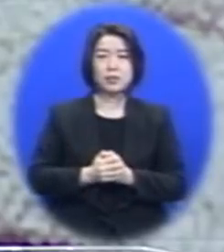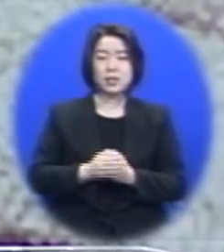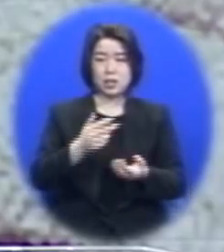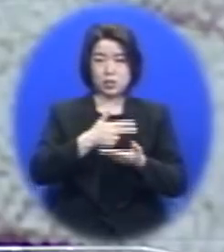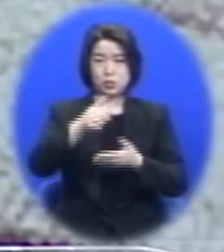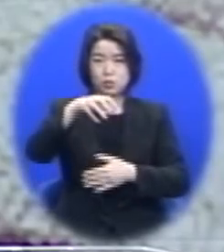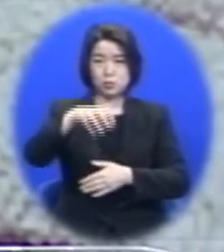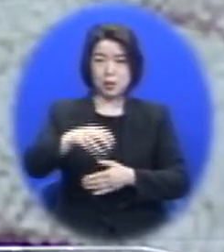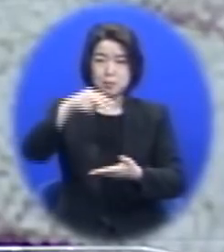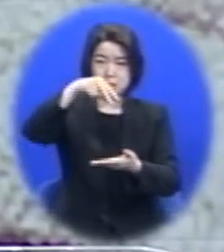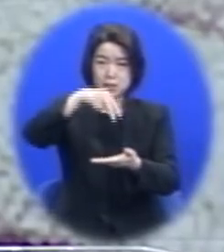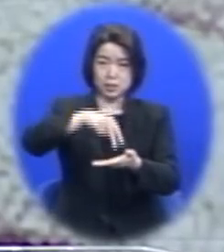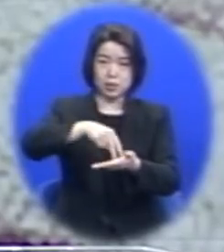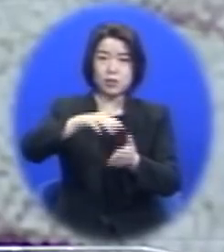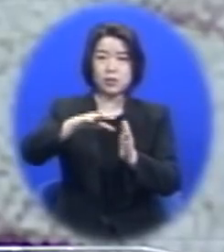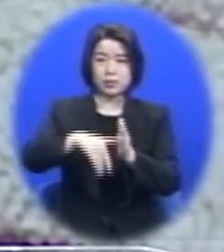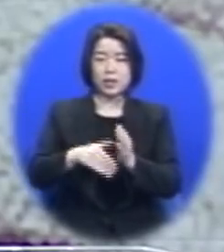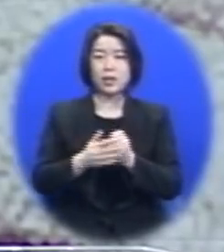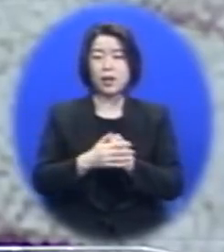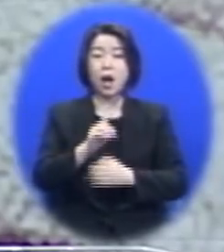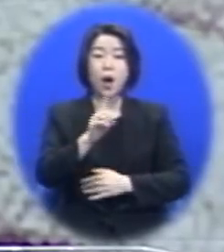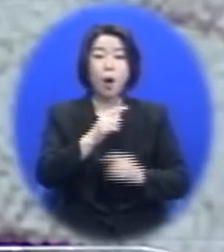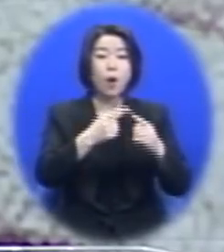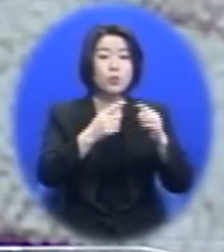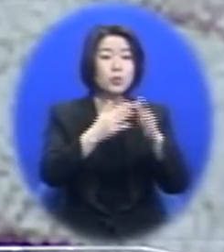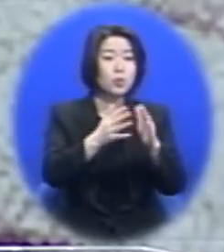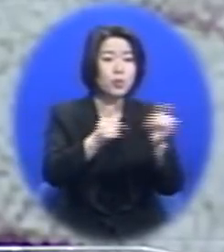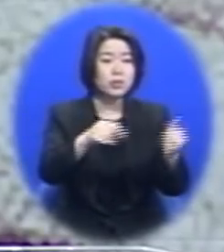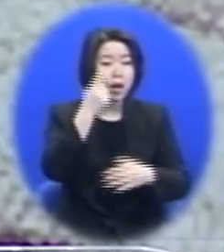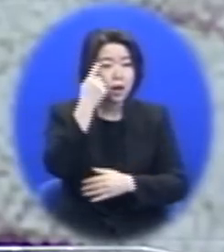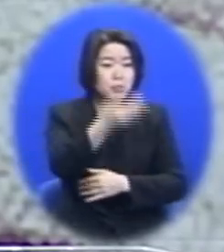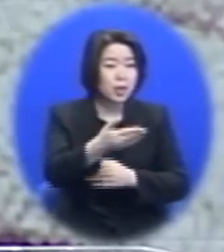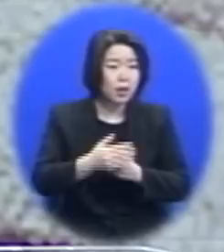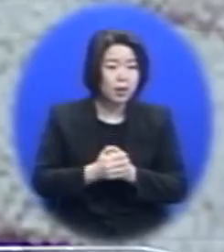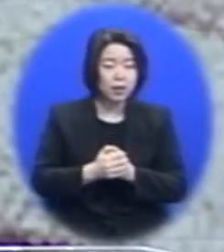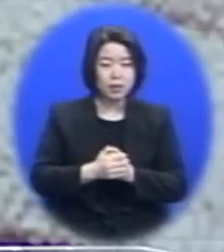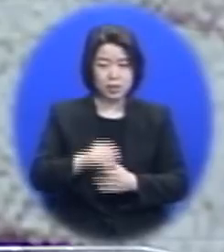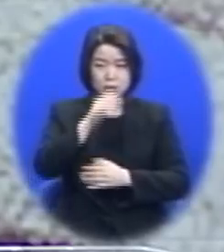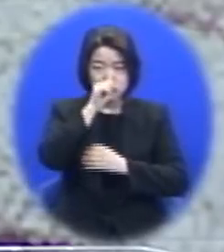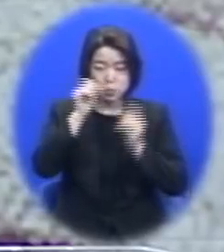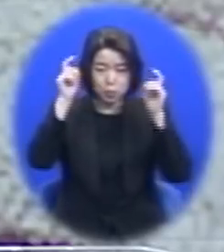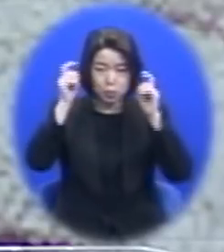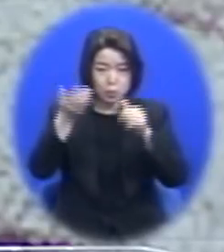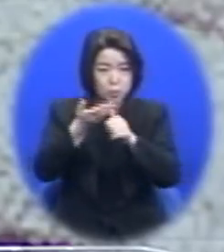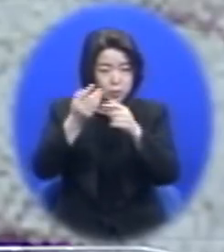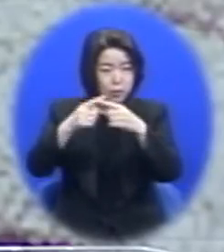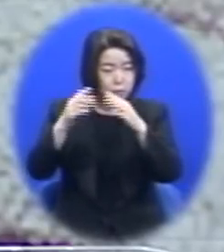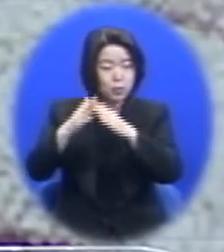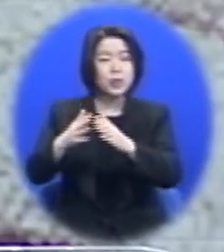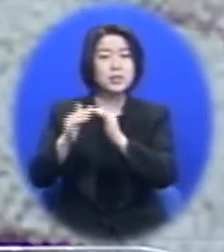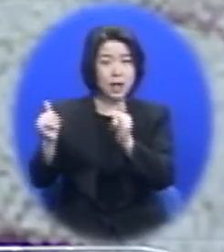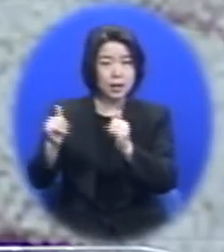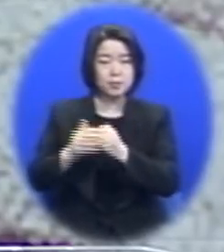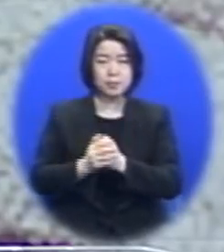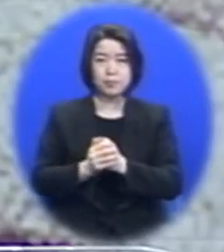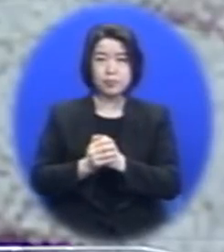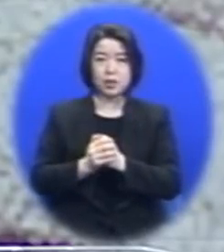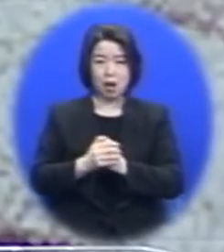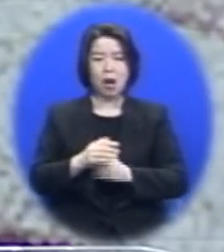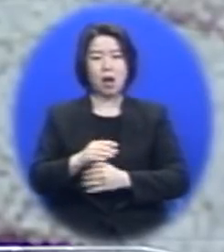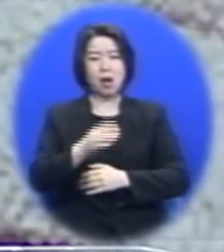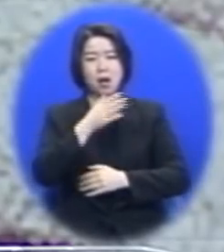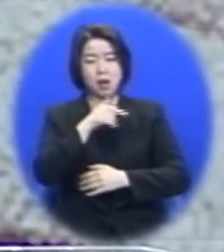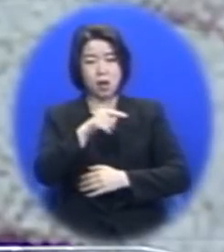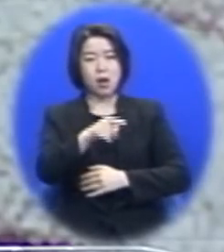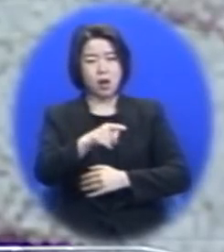주님 앞에 설 때 어느 교인이 언 냐 선한목자 교회 교인이 얻습니다 선한목자교회 있는 정말